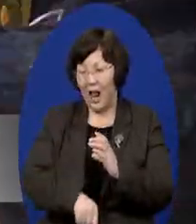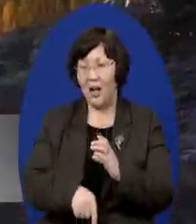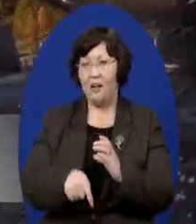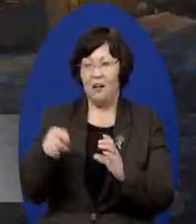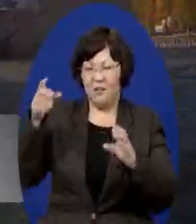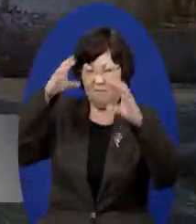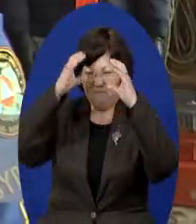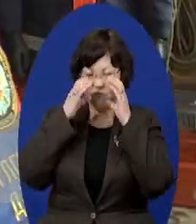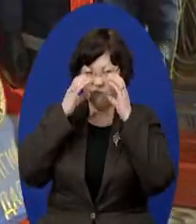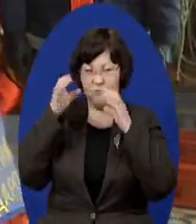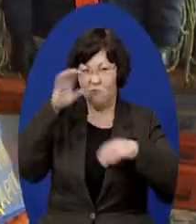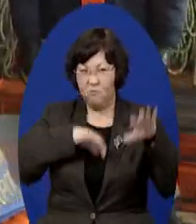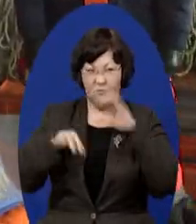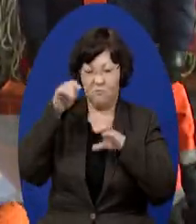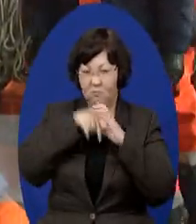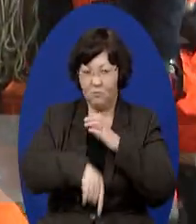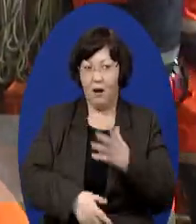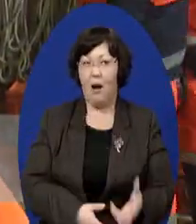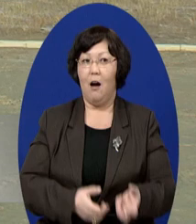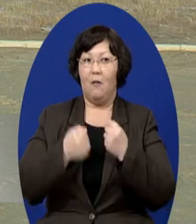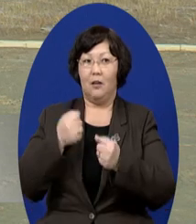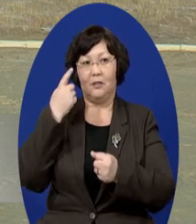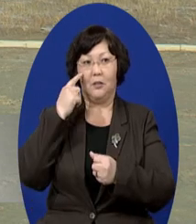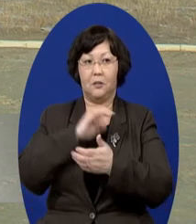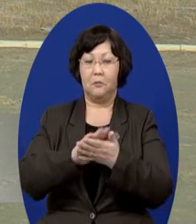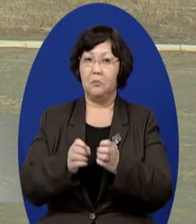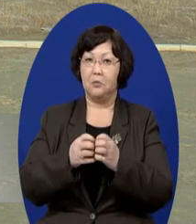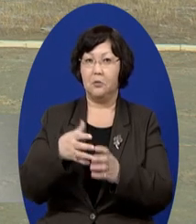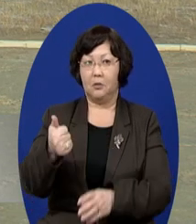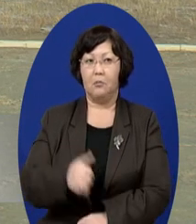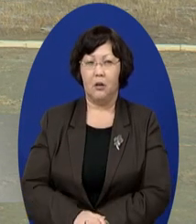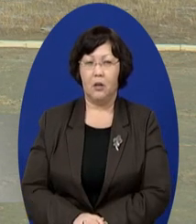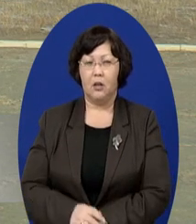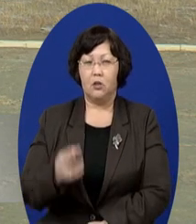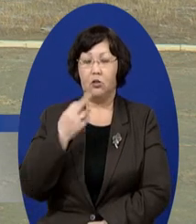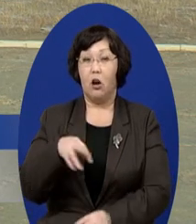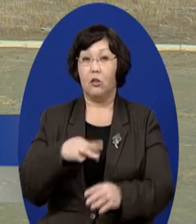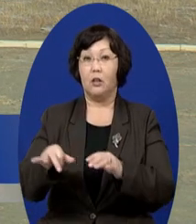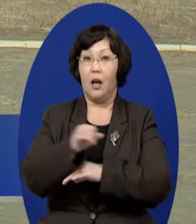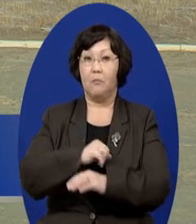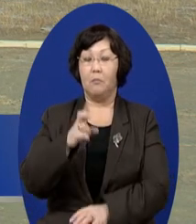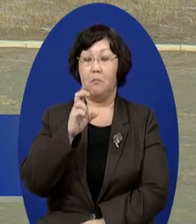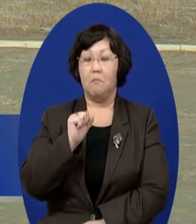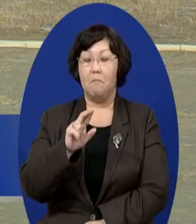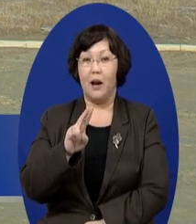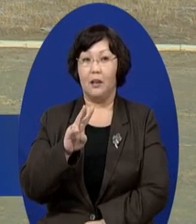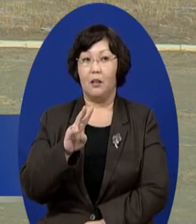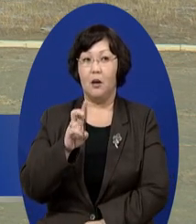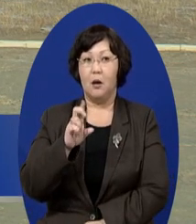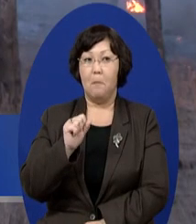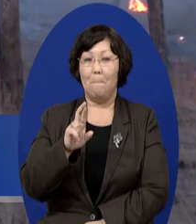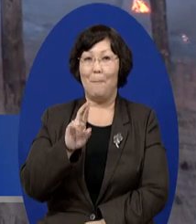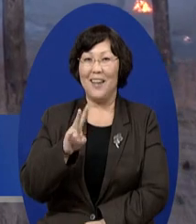оролцоод өөртөө маш том шинэлэг зүйлсүүдийг хийсэн. Дорнот аймгийн бас Баян уул, Баян дунд суманд бол